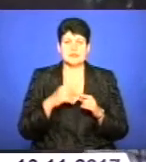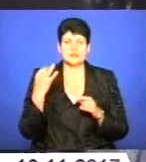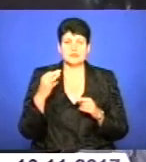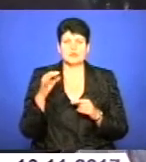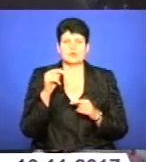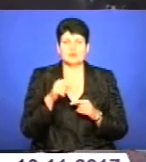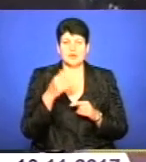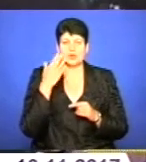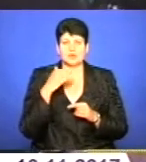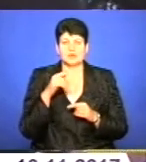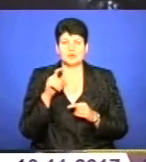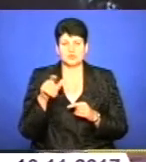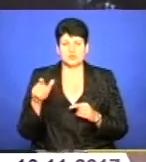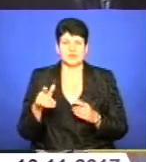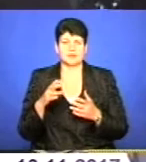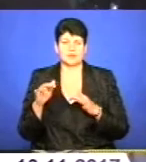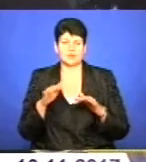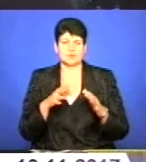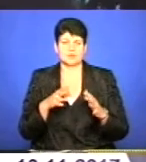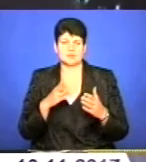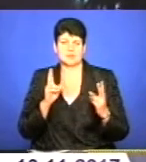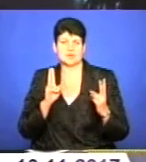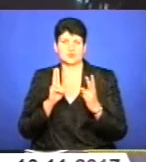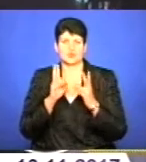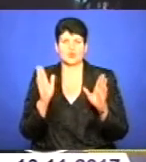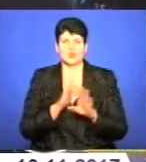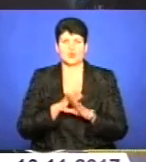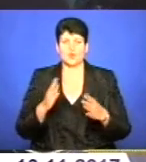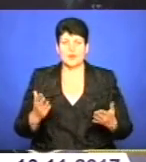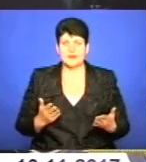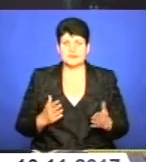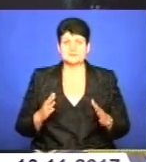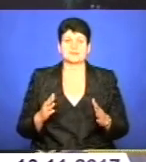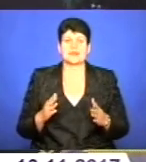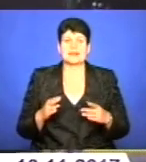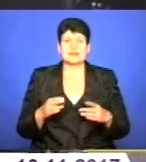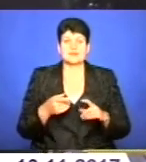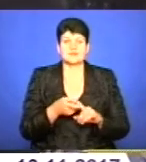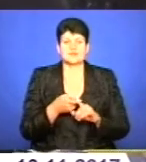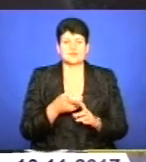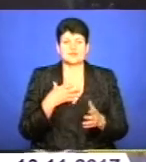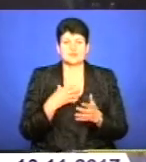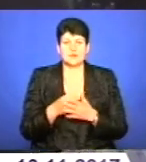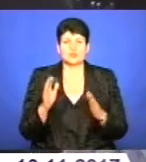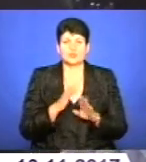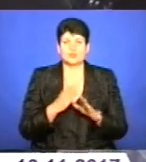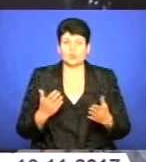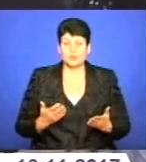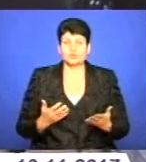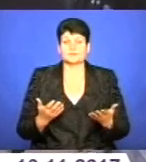коли людина рухається назустріч своїй долі. І в масштабах своєї долі вона